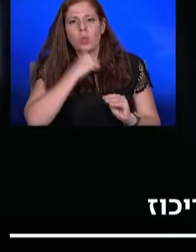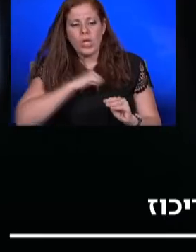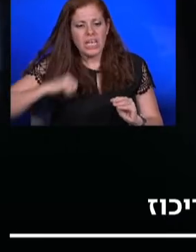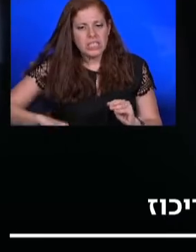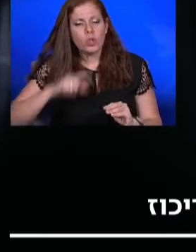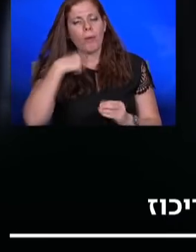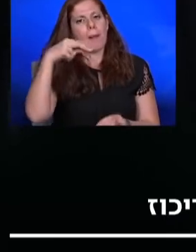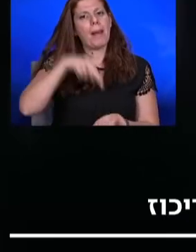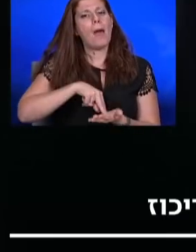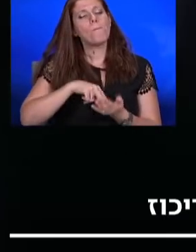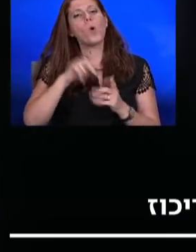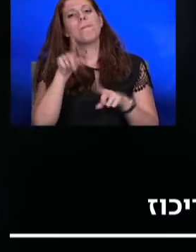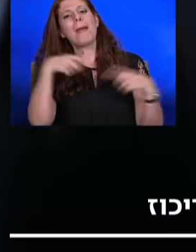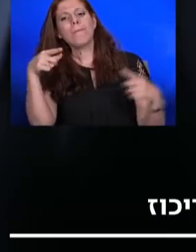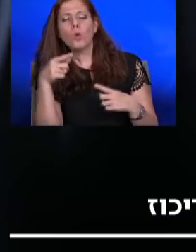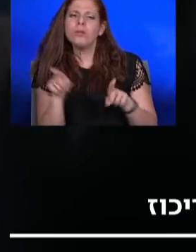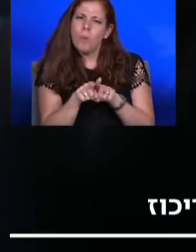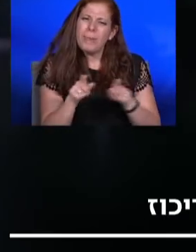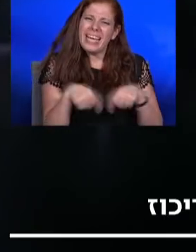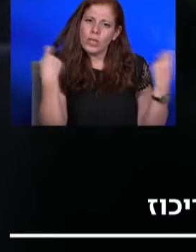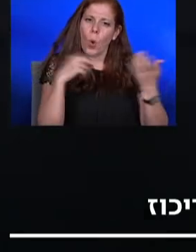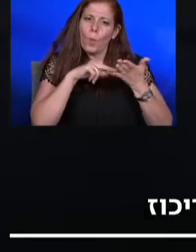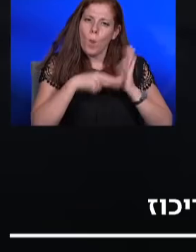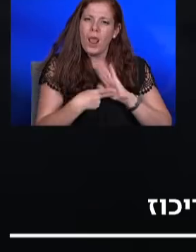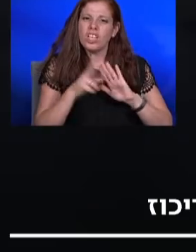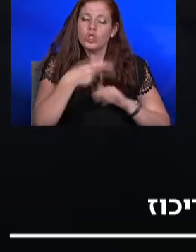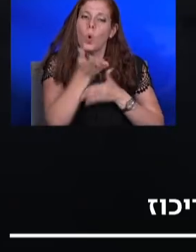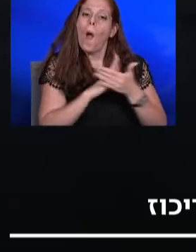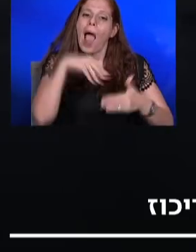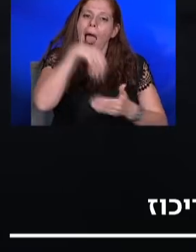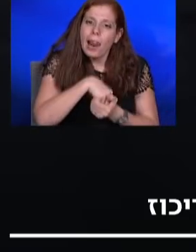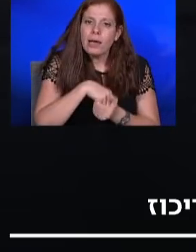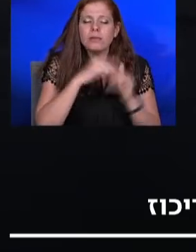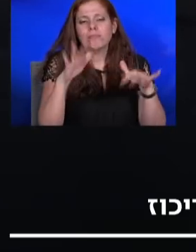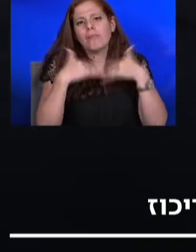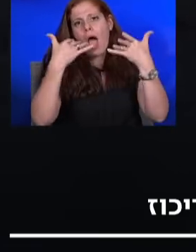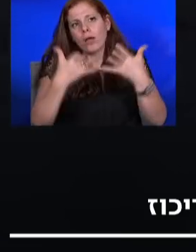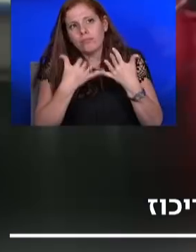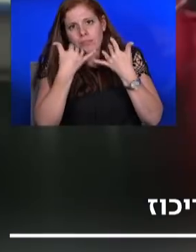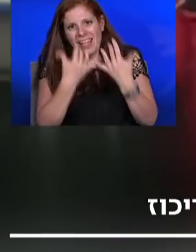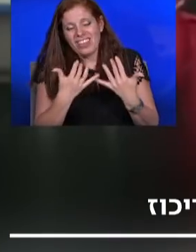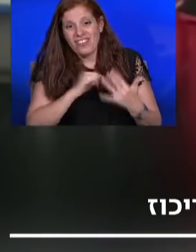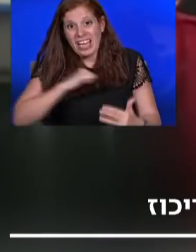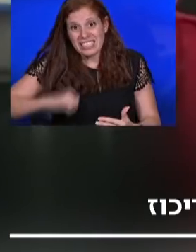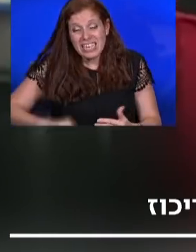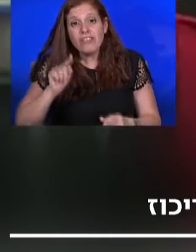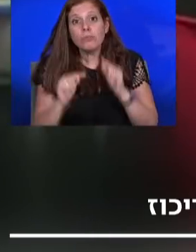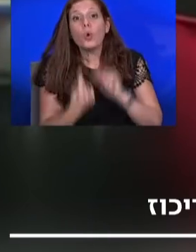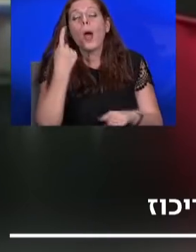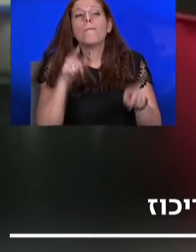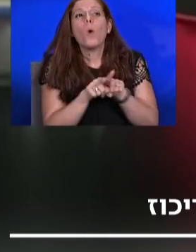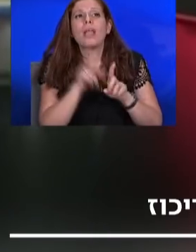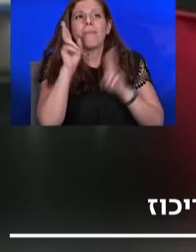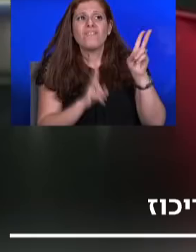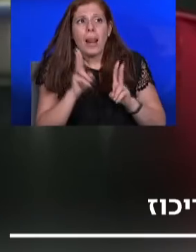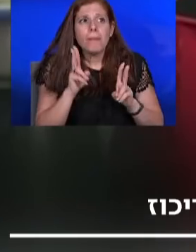מין חינוך פוליטי כזה שיהיו חלק מהנרטיב הסיני, וזה גם מה שקורה באותם מפעלים שהאויגורים נשלחים אליהם. את זה גם הסינים אומרים,